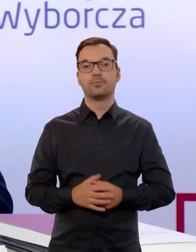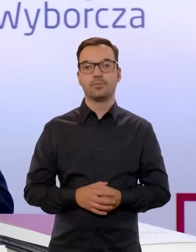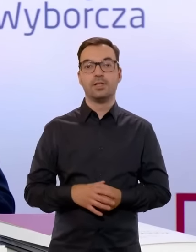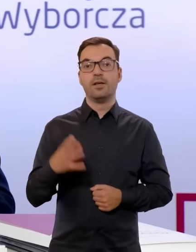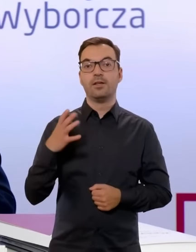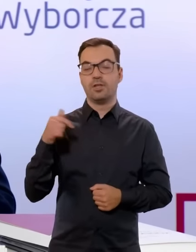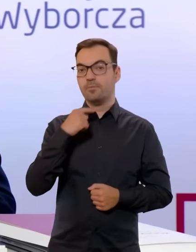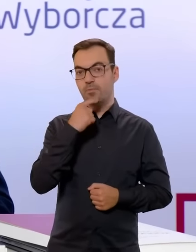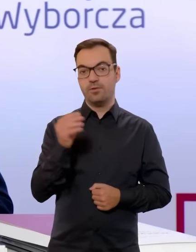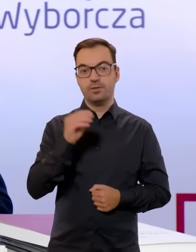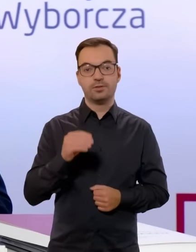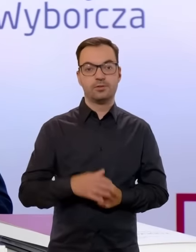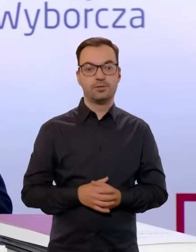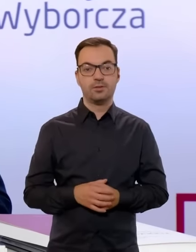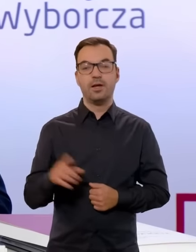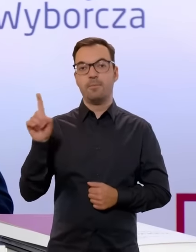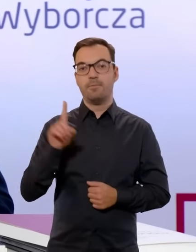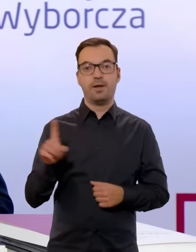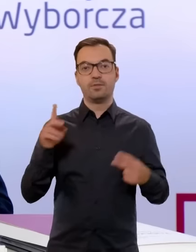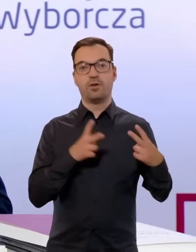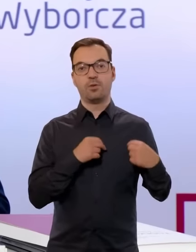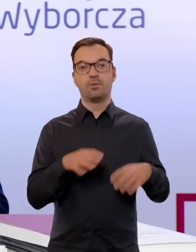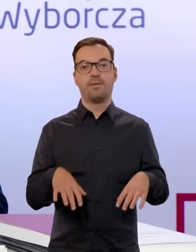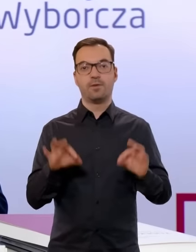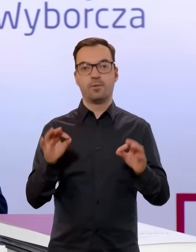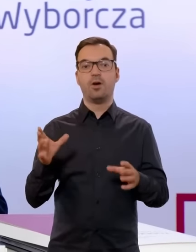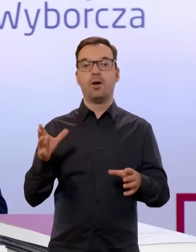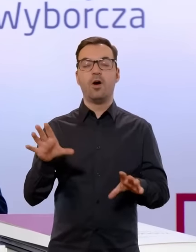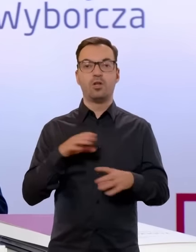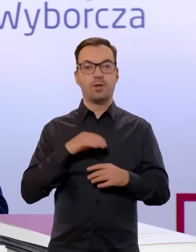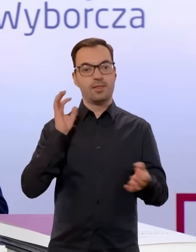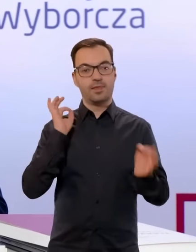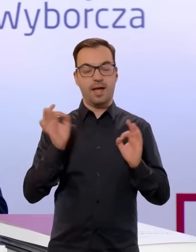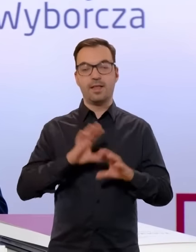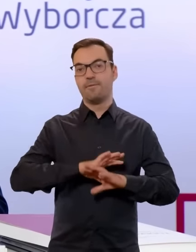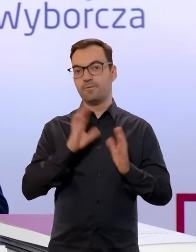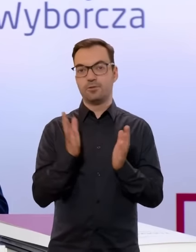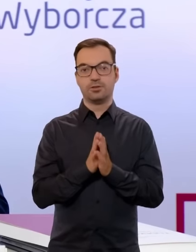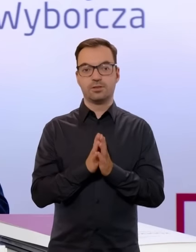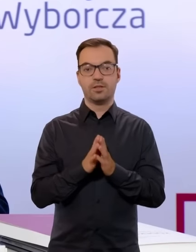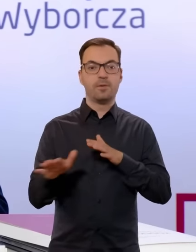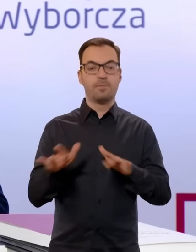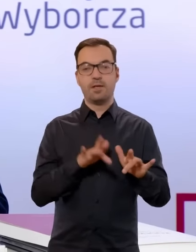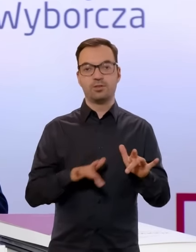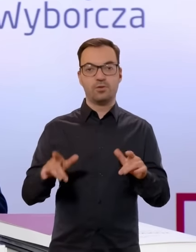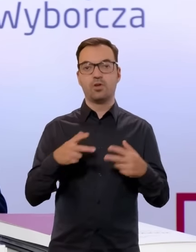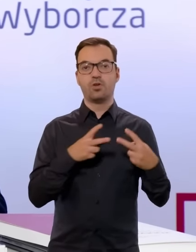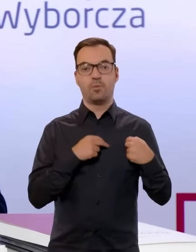Jeszcze warto podkreślić, że Państwowa Komisja Wyborcza otrzymała dane z wszystkich obwodowych